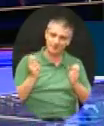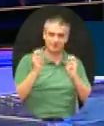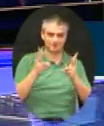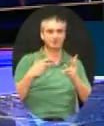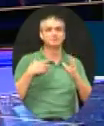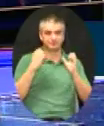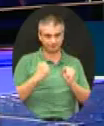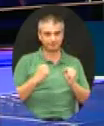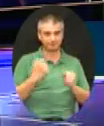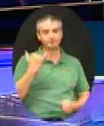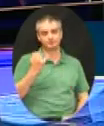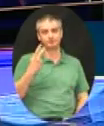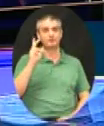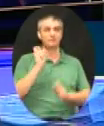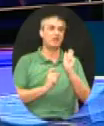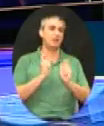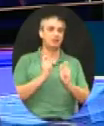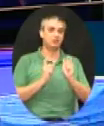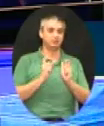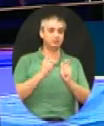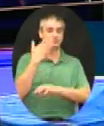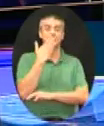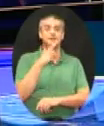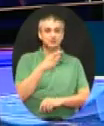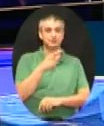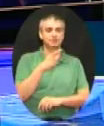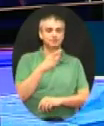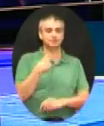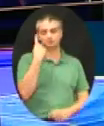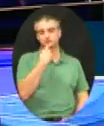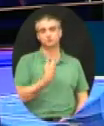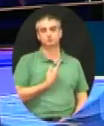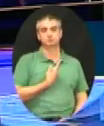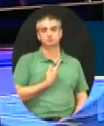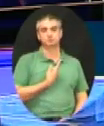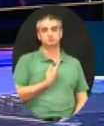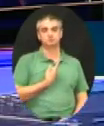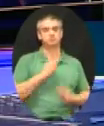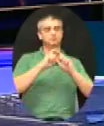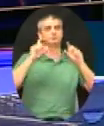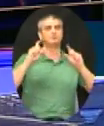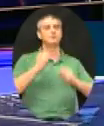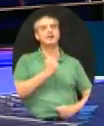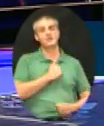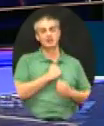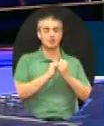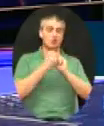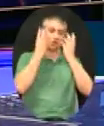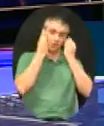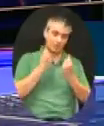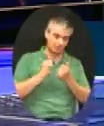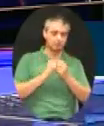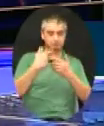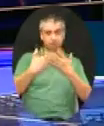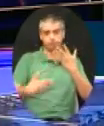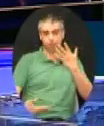אין ספק שיש היום יותר אנשים במדינת ישראל שמזהים את עצמם תחת הכותרת של דתי, חרדי